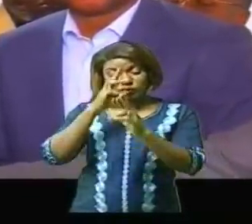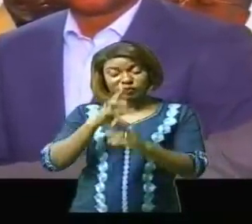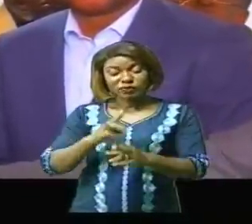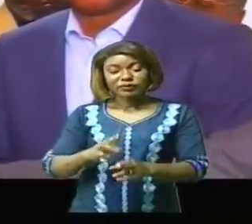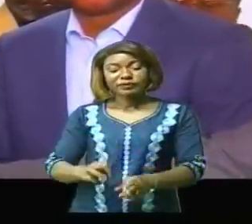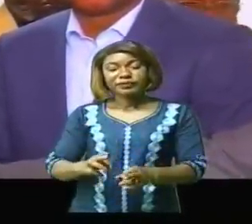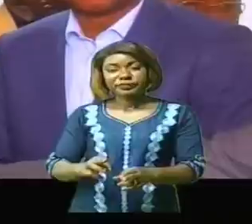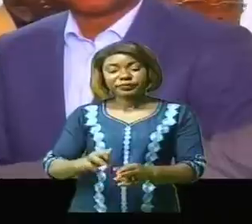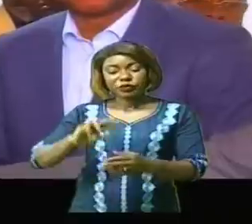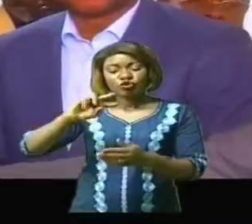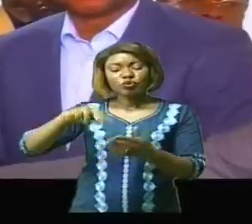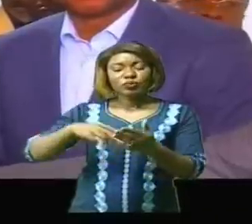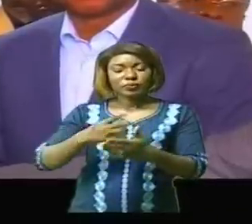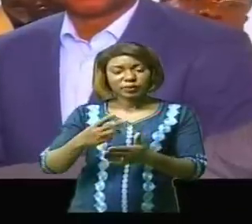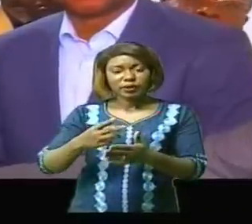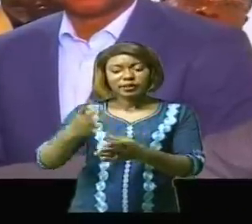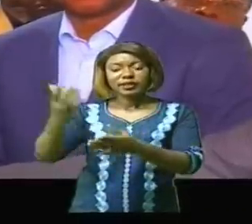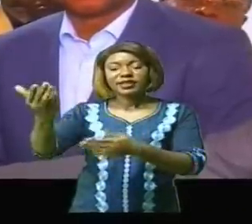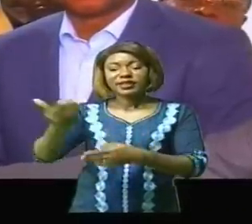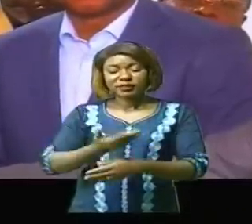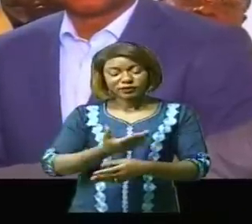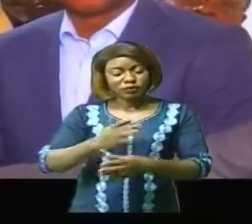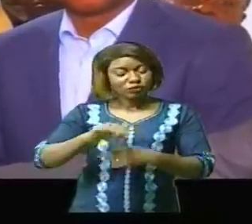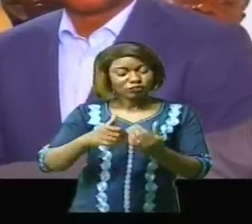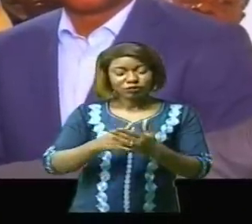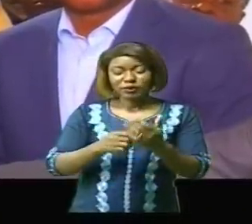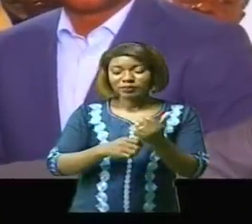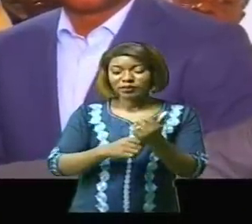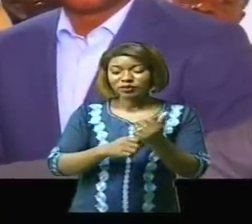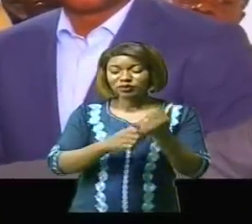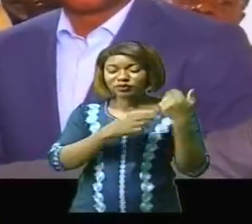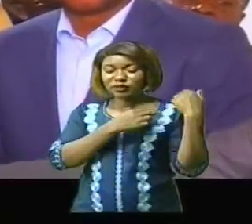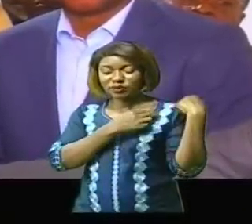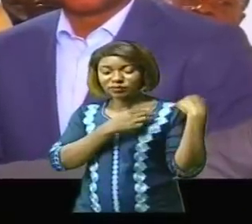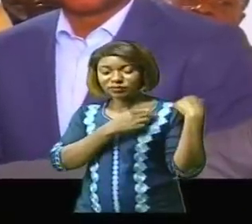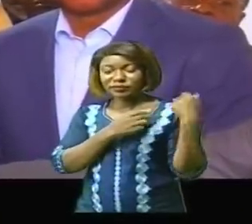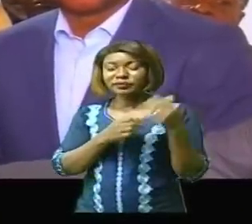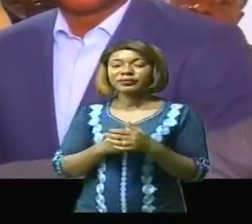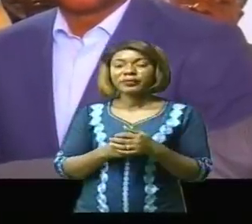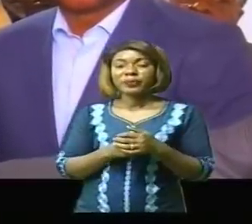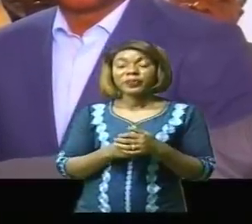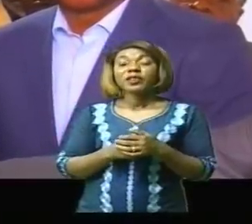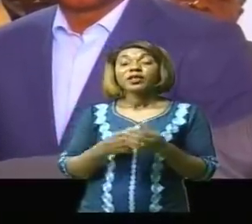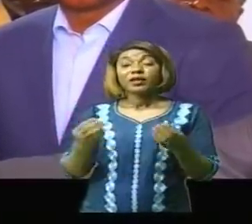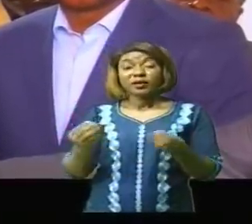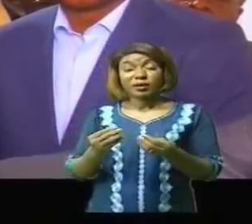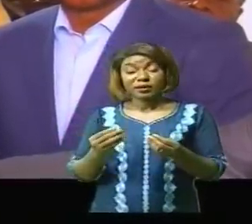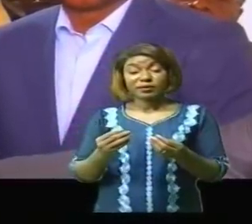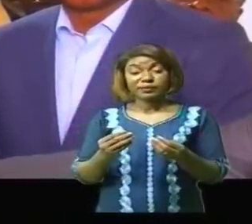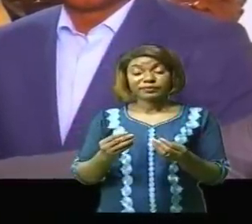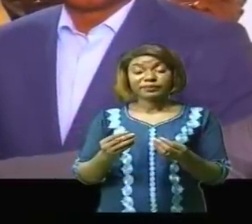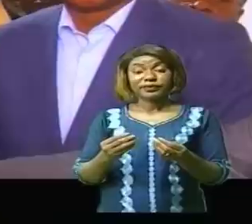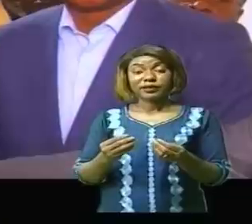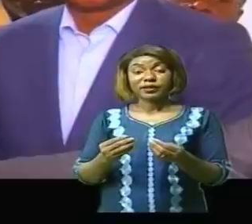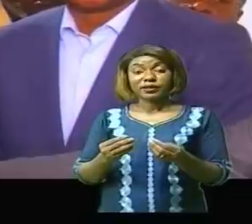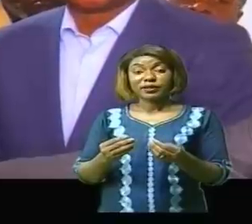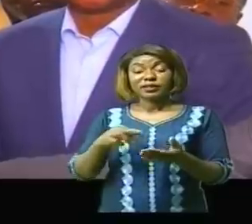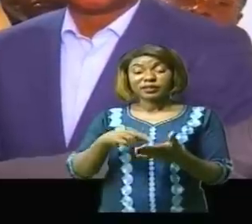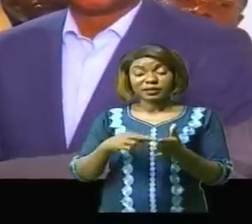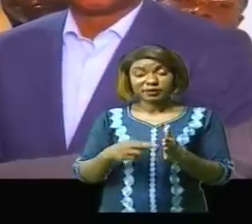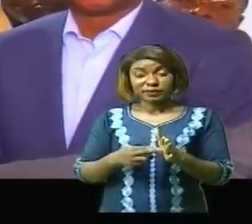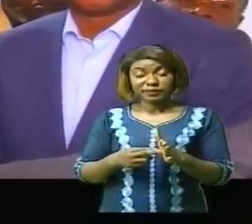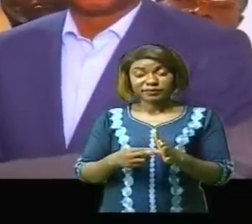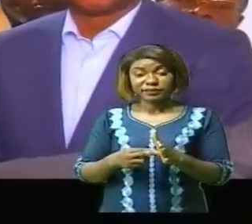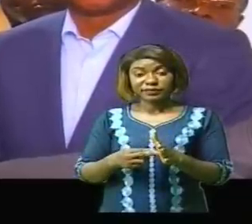bonheur aussi de recevoir tous ceux qui sont concernés par ces problèmes. N'est-ce pas les propriétaires de l'événement,